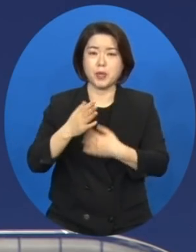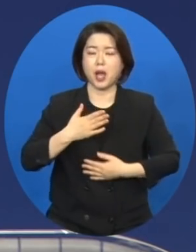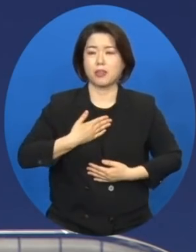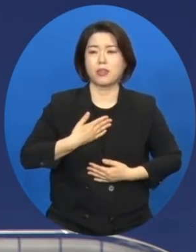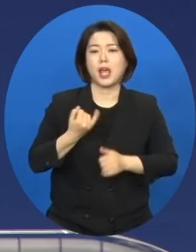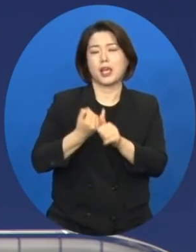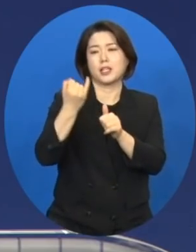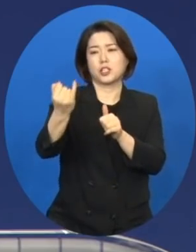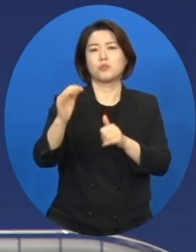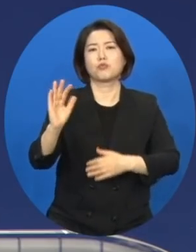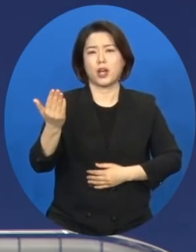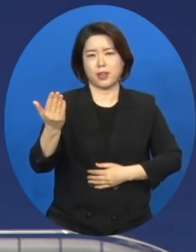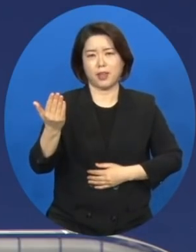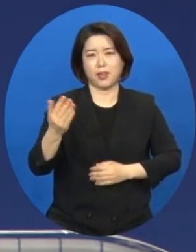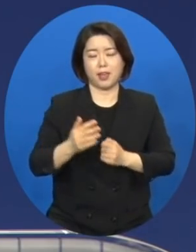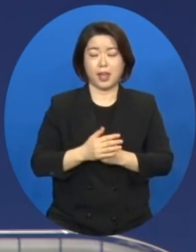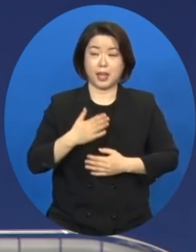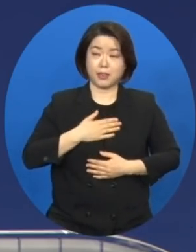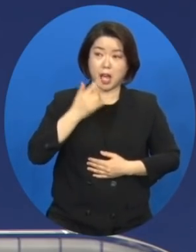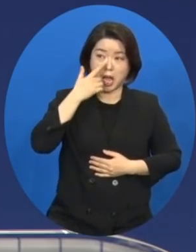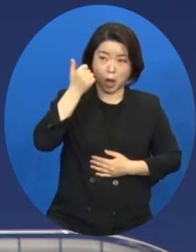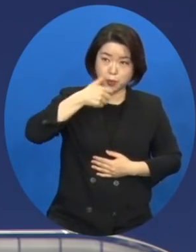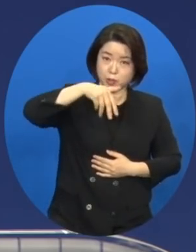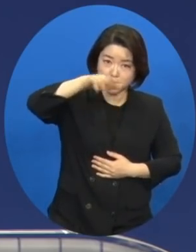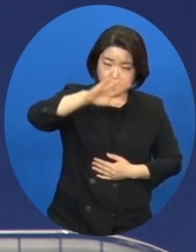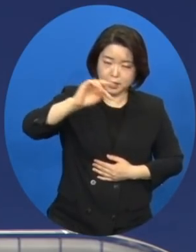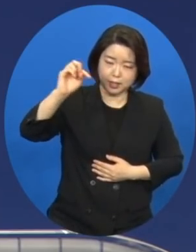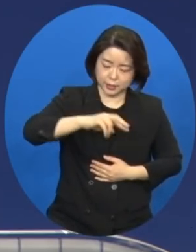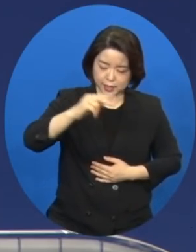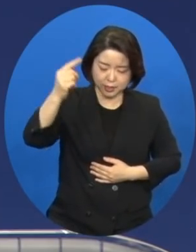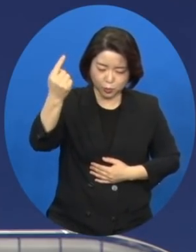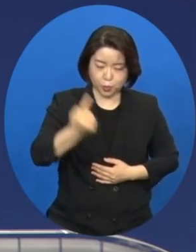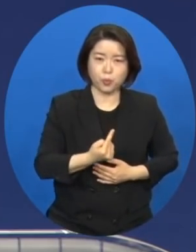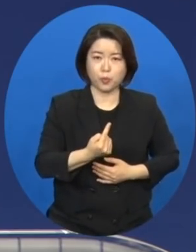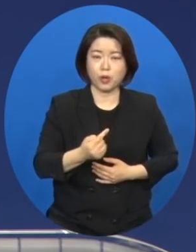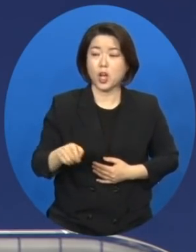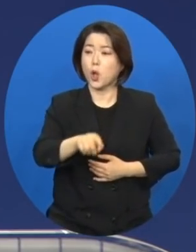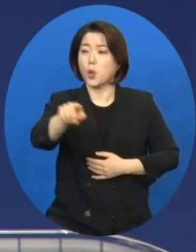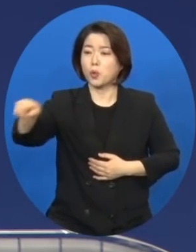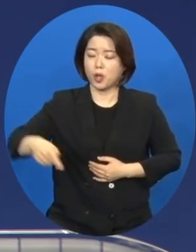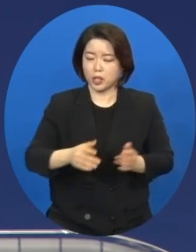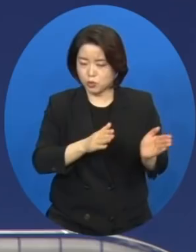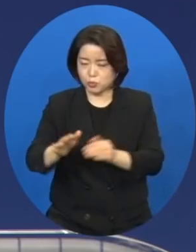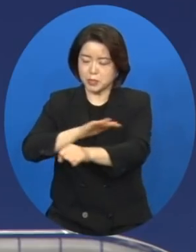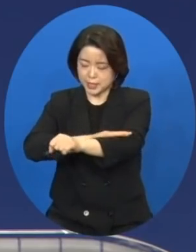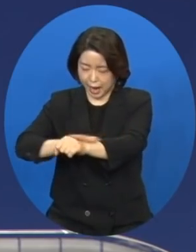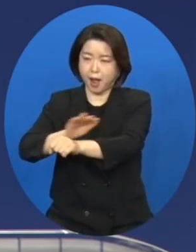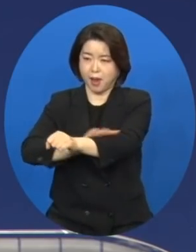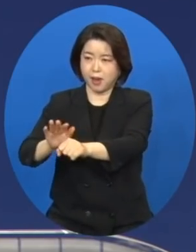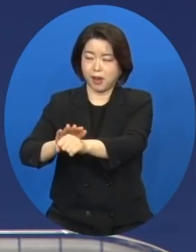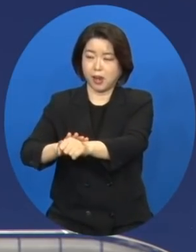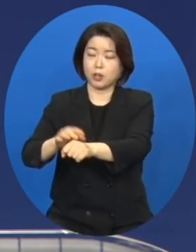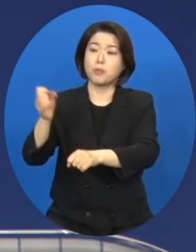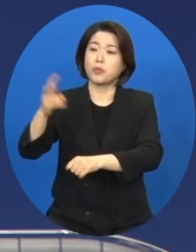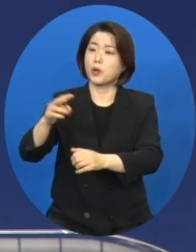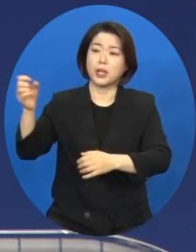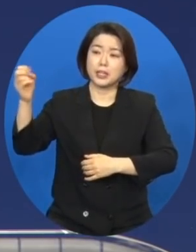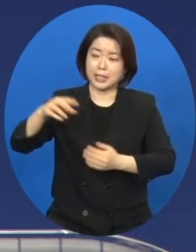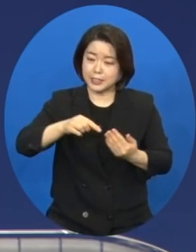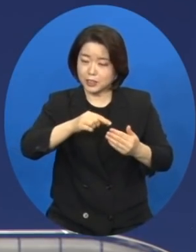신부가 될 거고, 나는 아버지께로 갔다가 다시 돌아오게 될 때 너희가 준비를 잘하고 있어, 그러면 너희를 데리러 다시 올